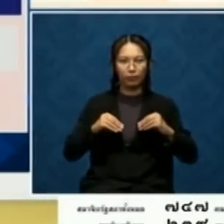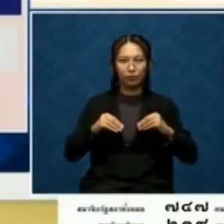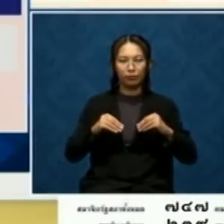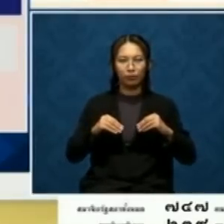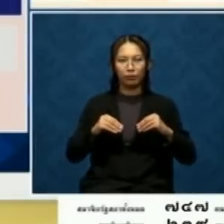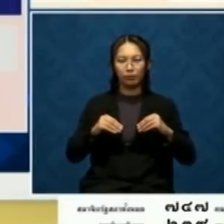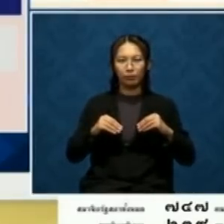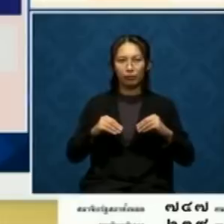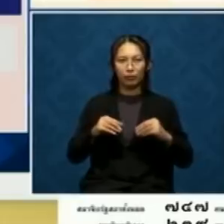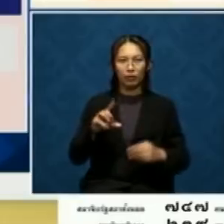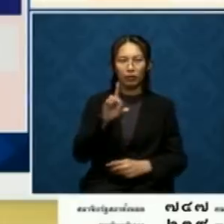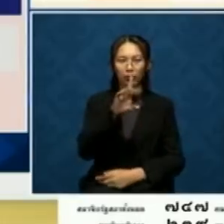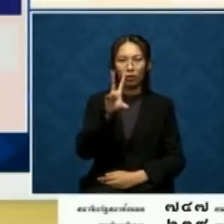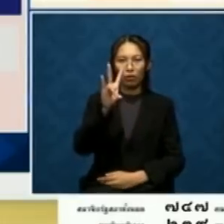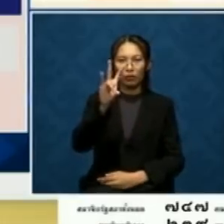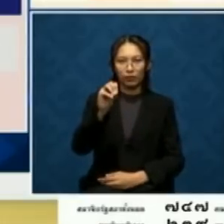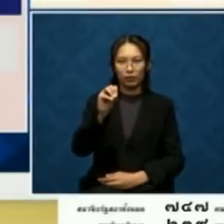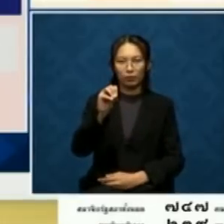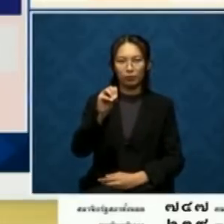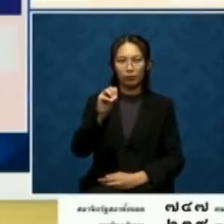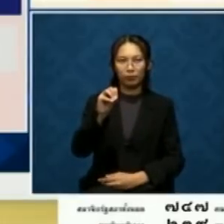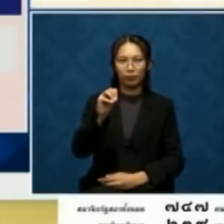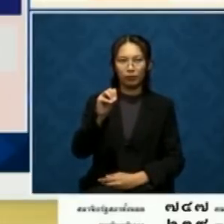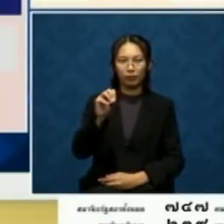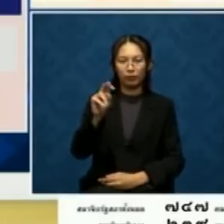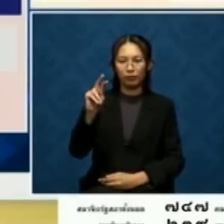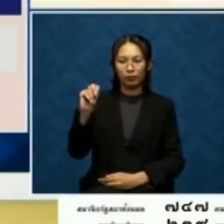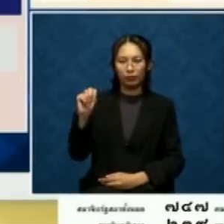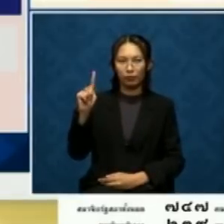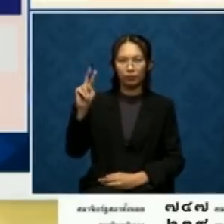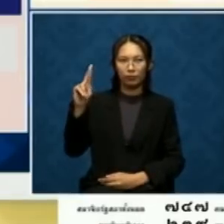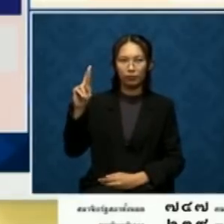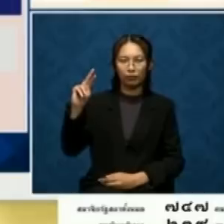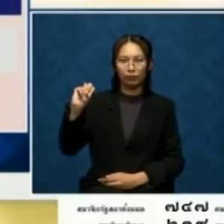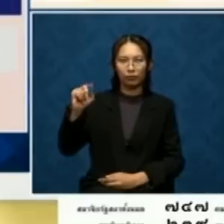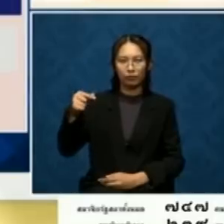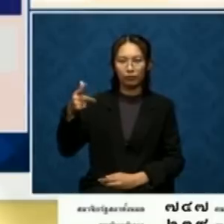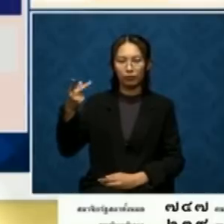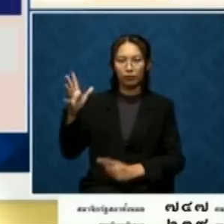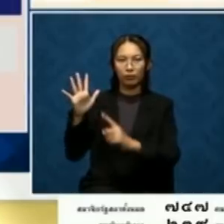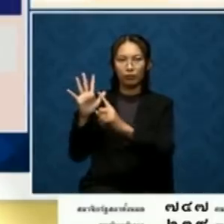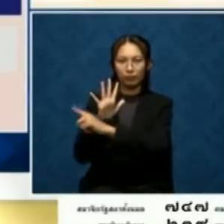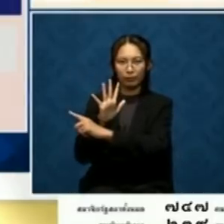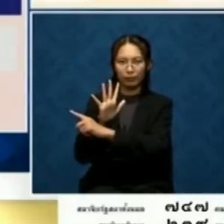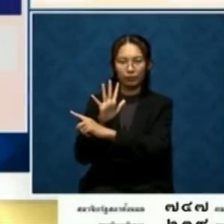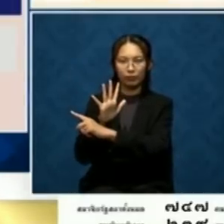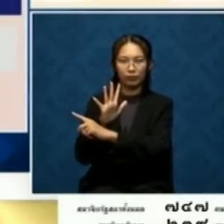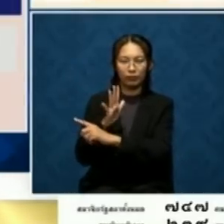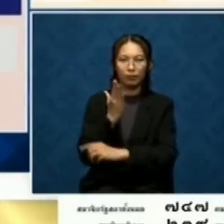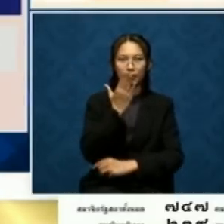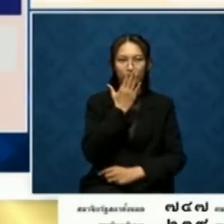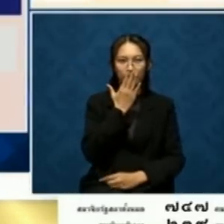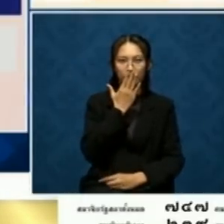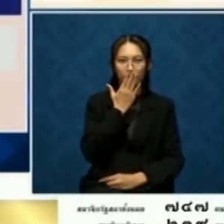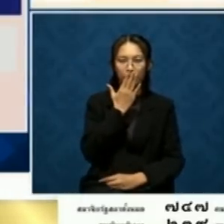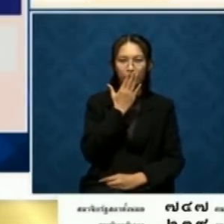ต่ว่าเขาบอกว่าเขายังไม่ได้เจาะกันลงไปว่าใครจะได้กระทรวงไหนอย่างไรอาจารย์ประเมินยังไงคะตอนนี้ใครจะเอากระทรวงไหนอย่างไรไปก็คิดว่าน่าจะคุยกันแ